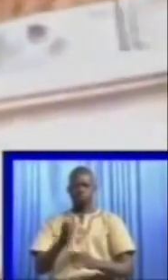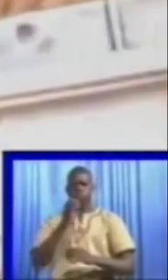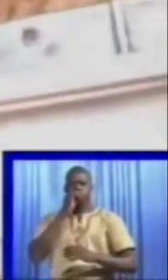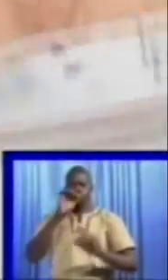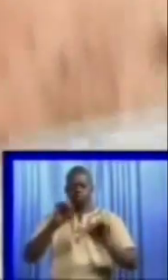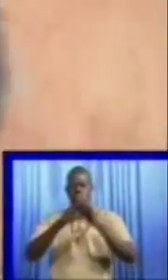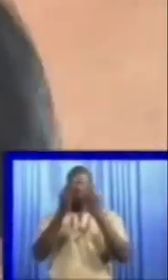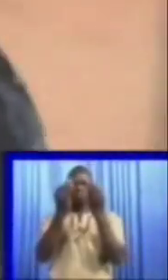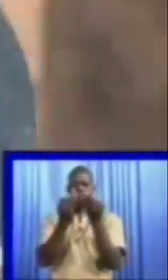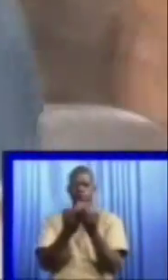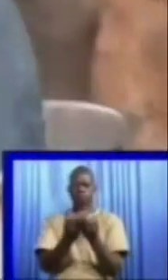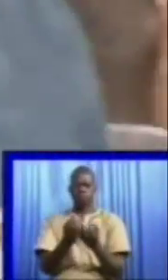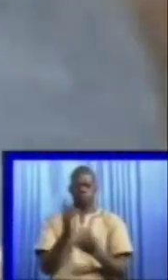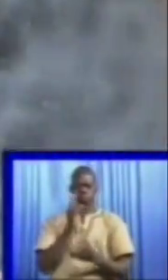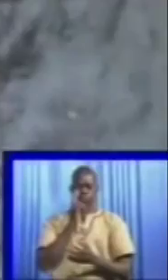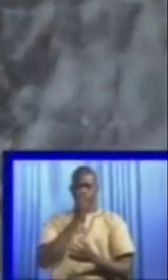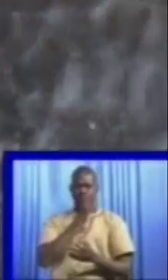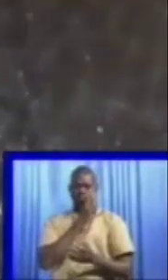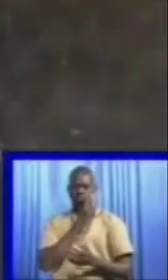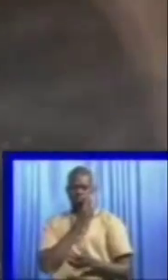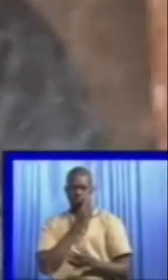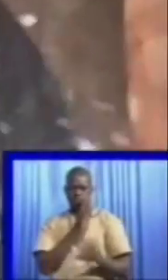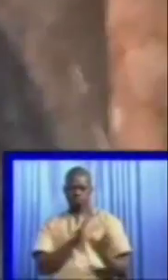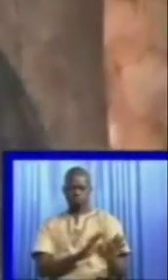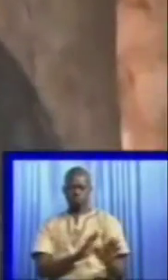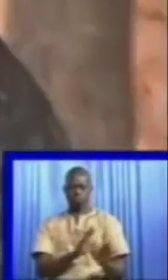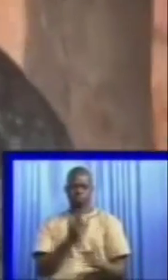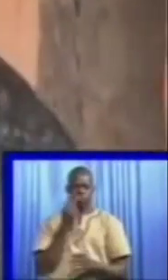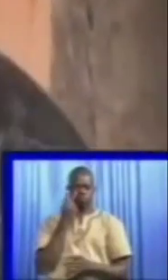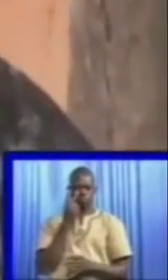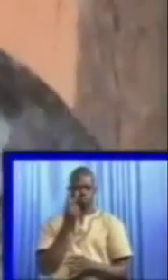ménage d'un restaurant de la place laisse à désirer.